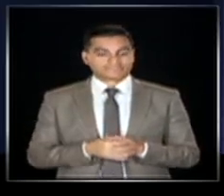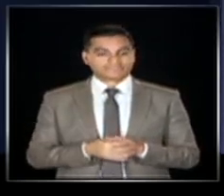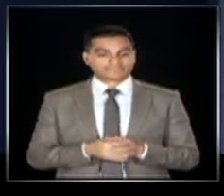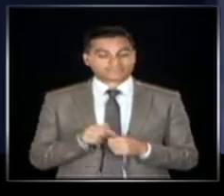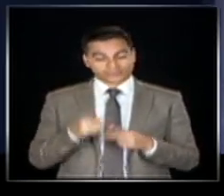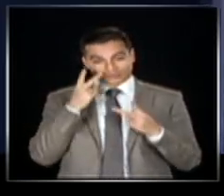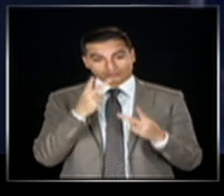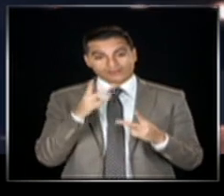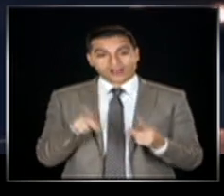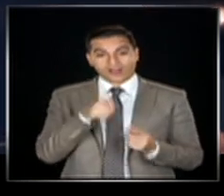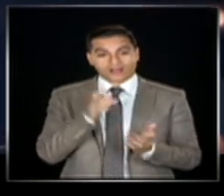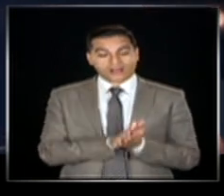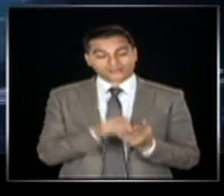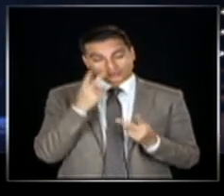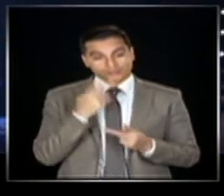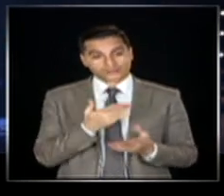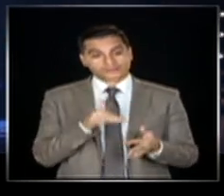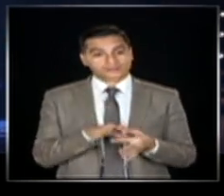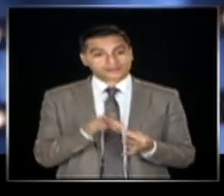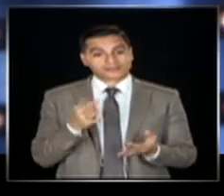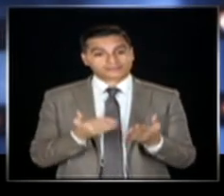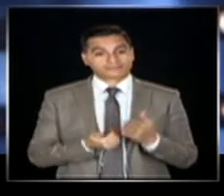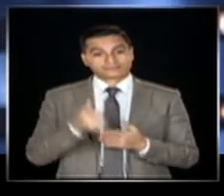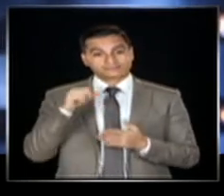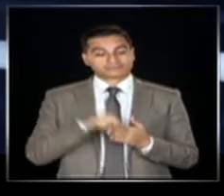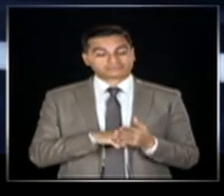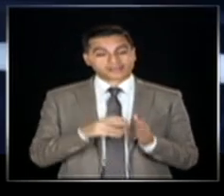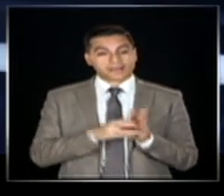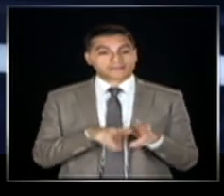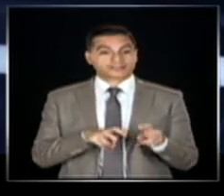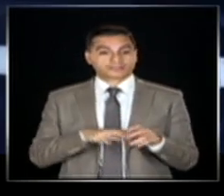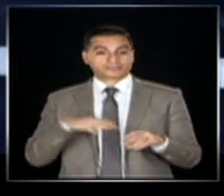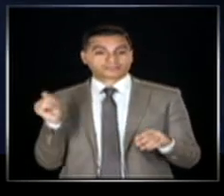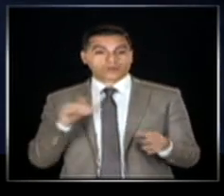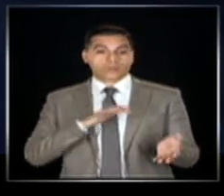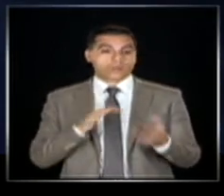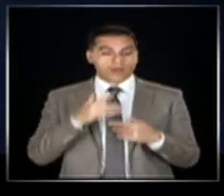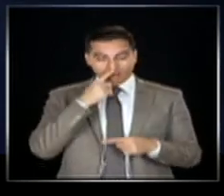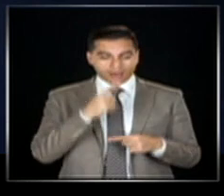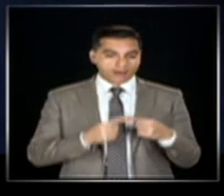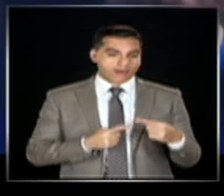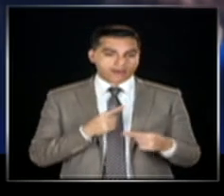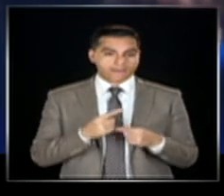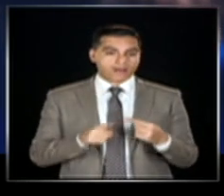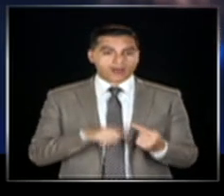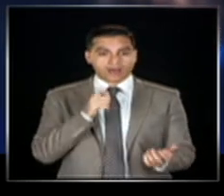خلينا نشوف عجله الحظ هيبقى رايها ايه في ماتش النهارده، ويا ترى جامعه الزقازيق هتودع البطوله ولا